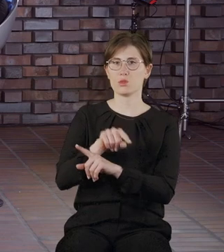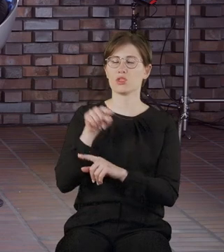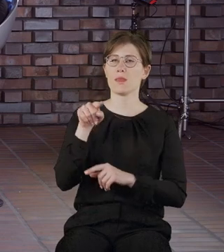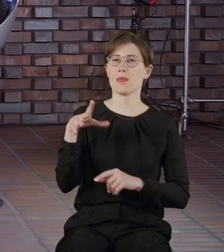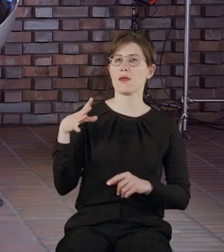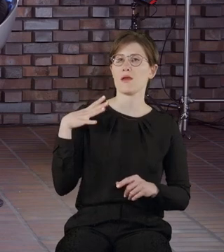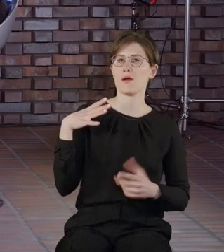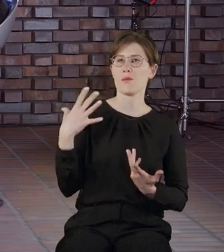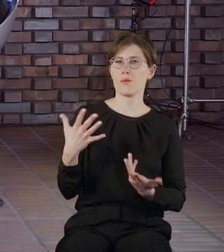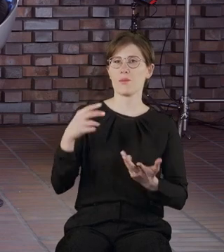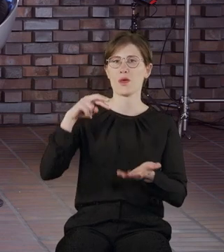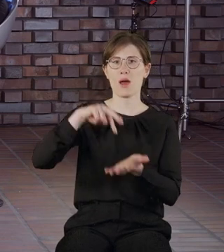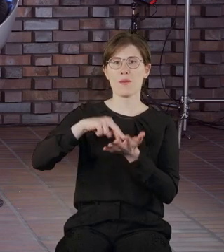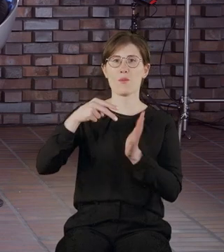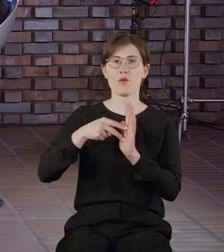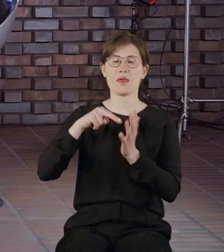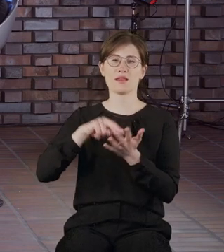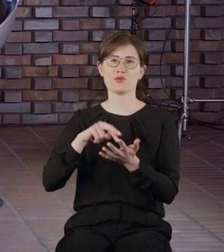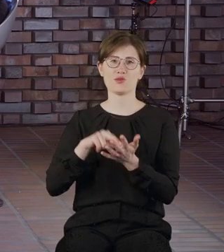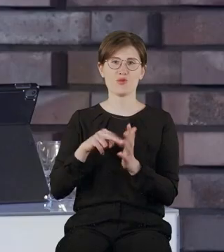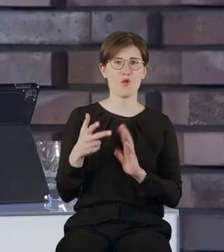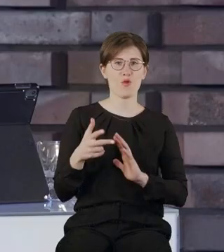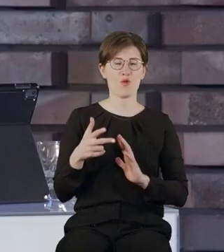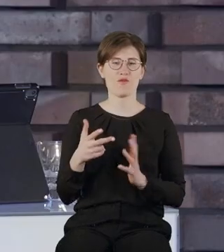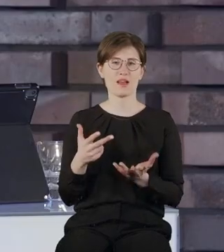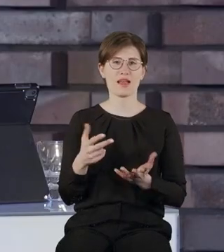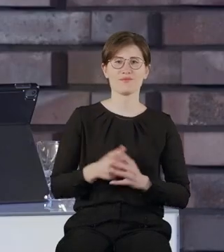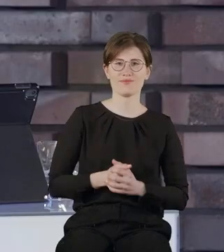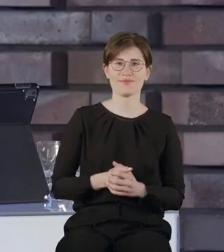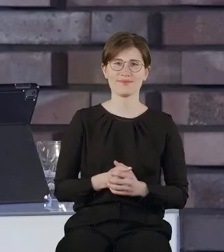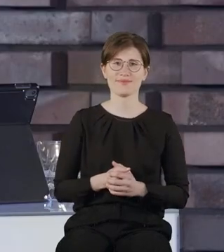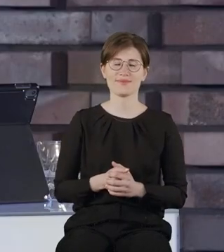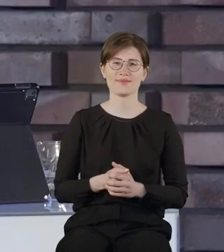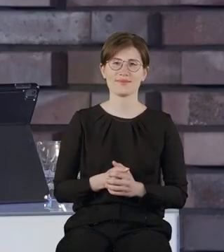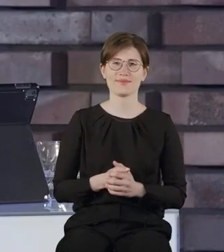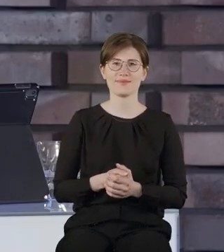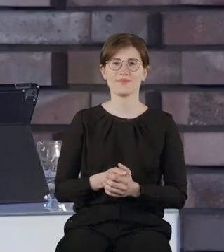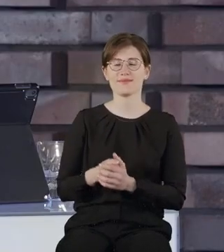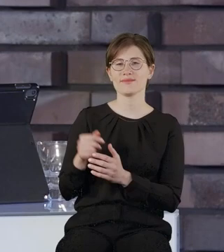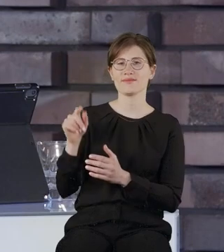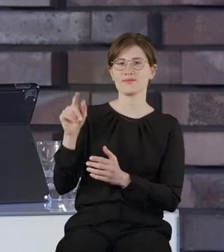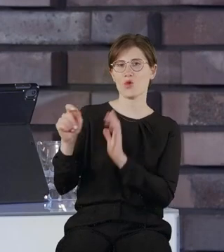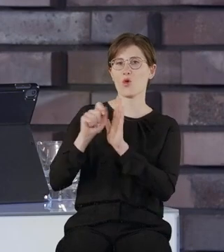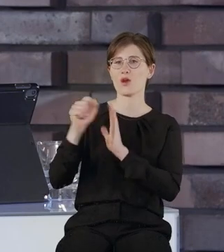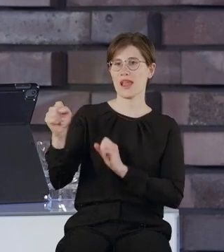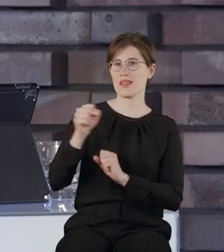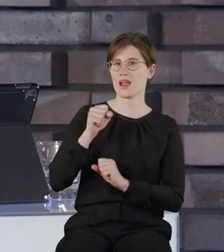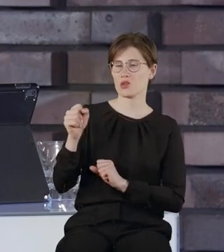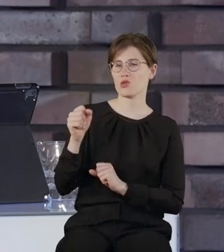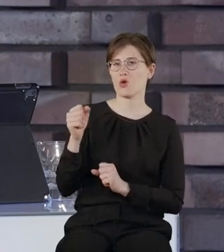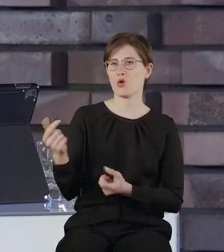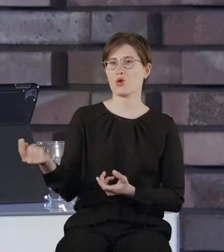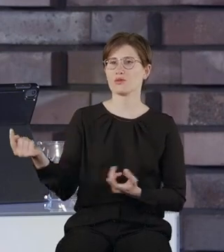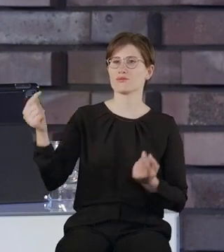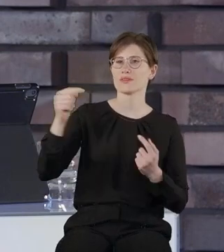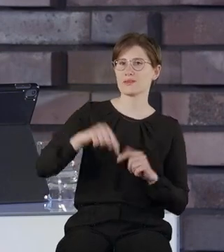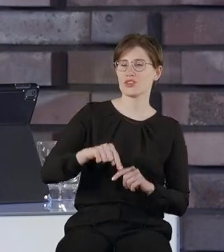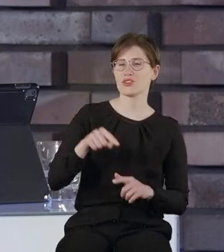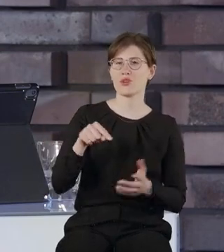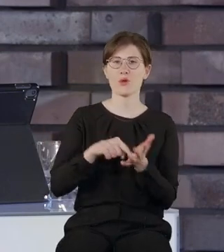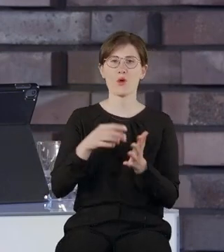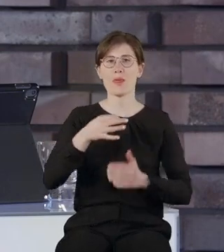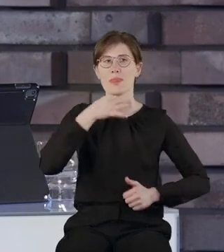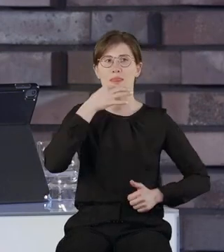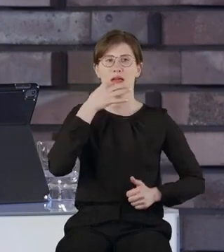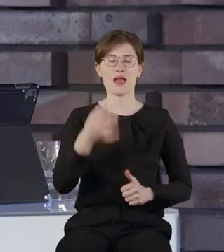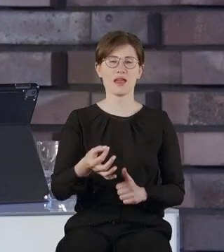miejsce fenomenalna potańcówka w stylu rock and roll. Redaktorzy Radia Studenckiego Egida zafundowali wszystkim przybyłym najlepsze utwory